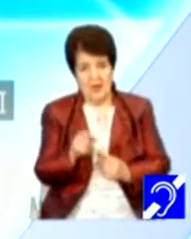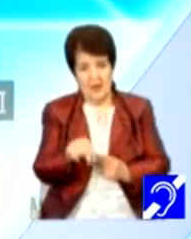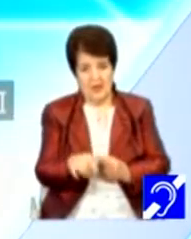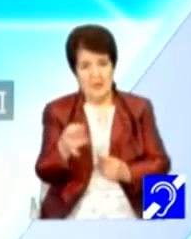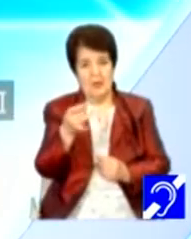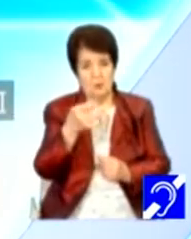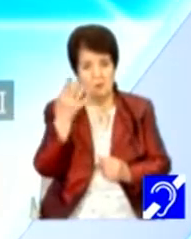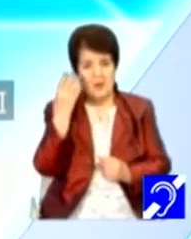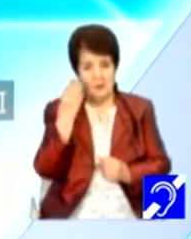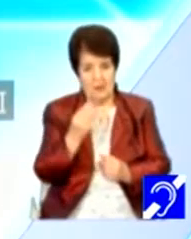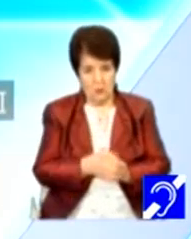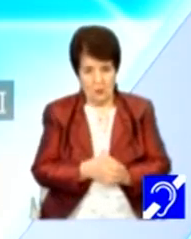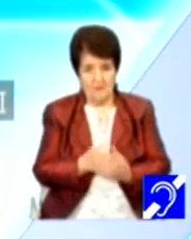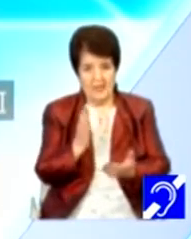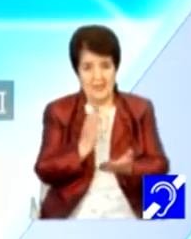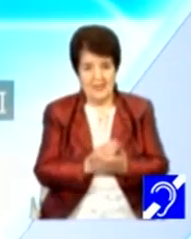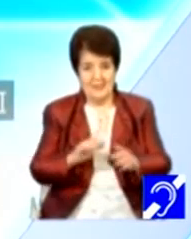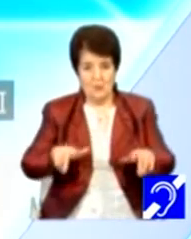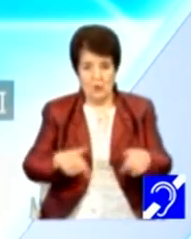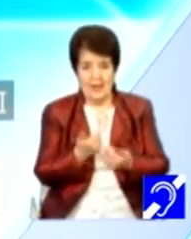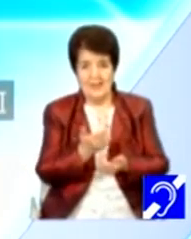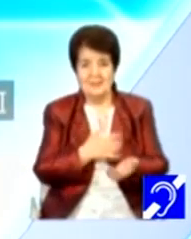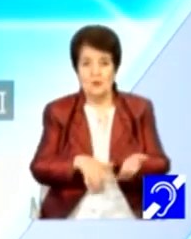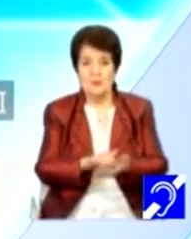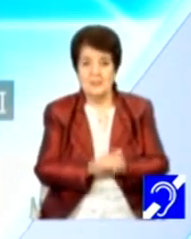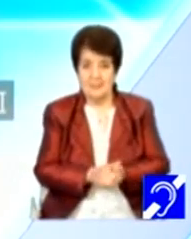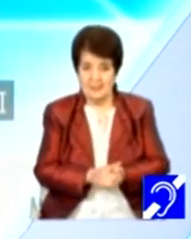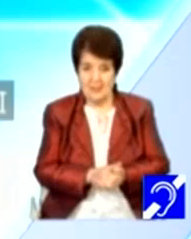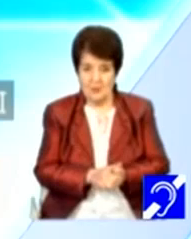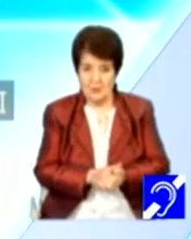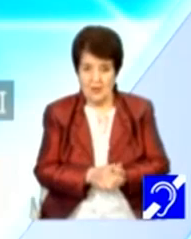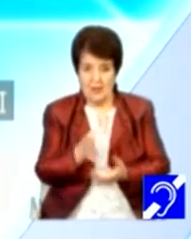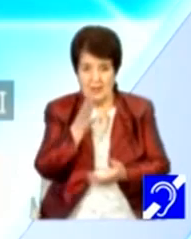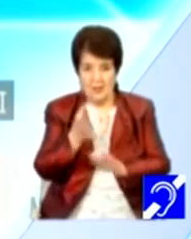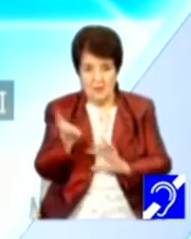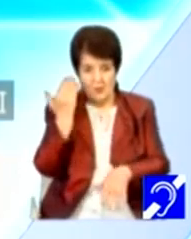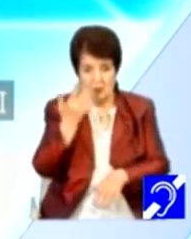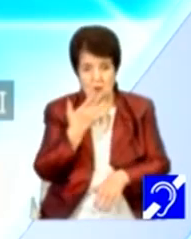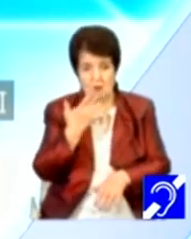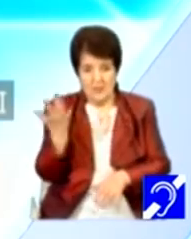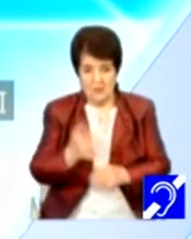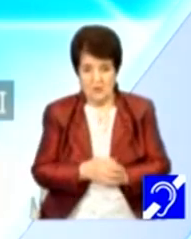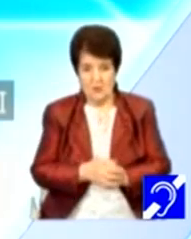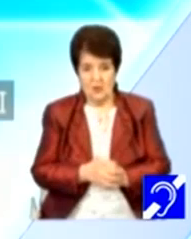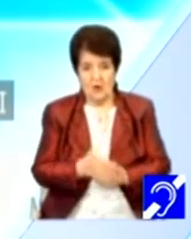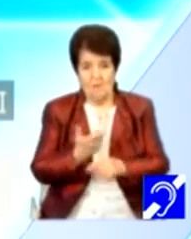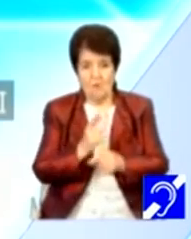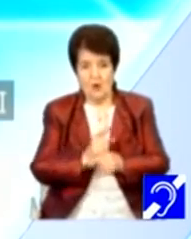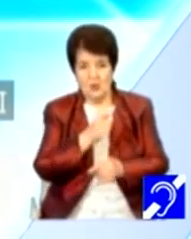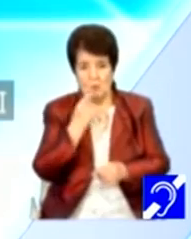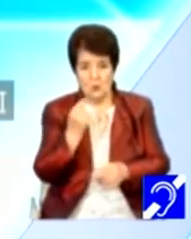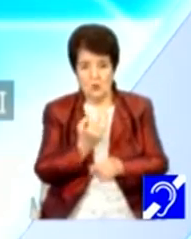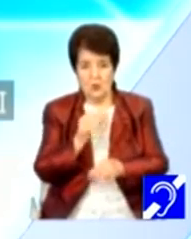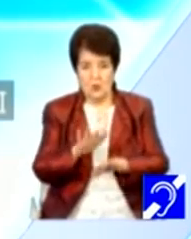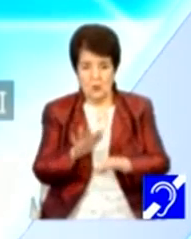Republica Moldova este creată o sistemă care e moștenită încă de pe timpul sovieticilor. Așa? Foarte multe locuri de